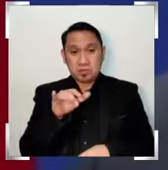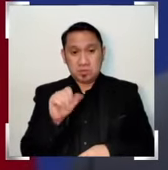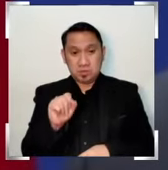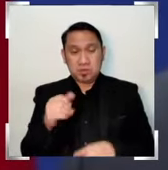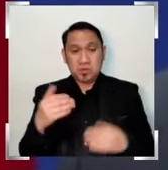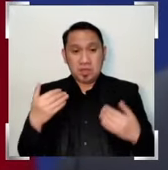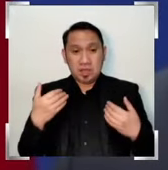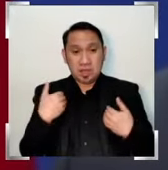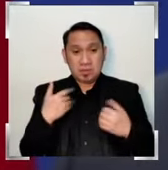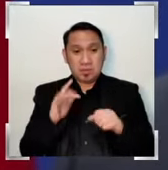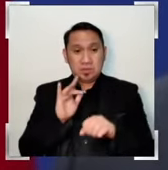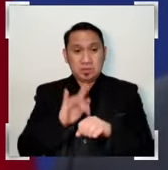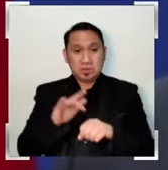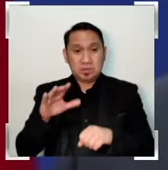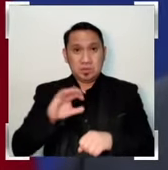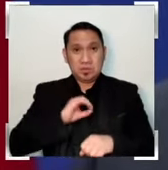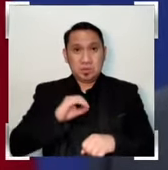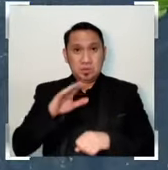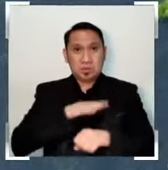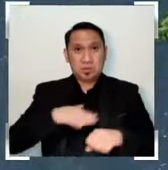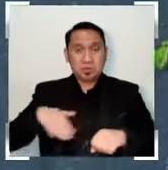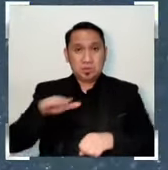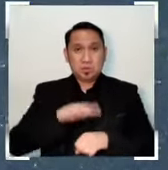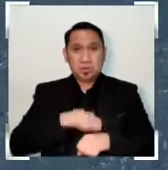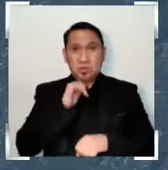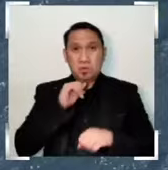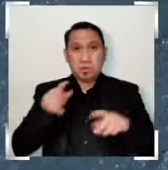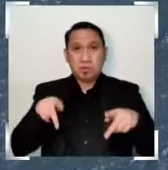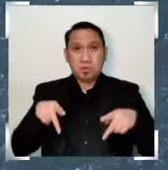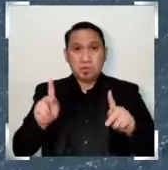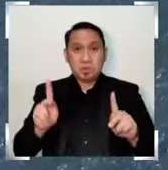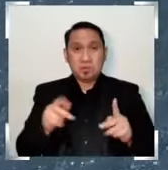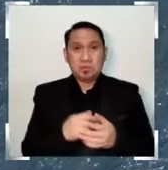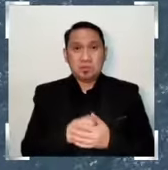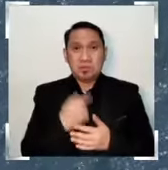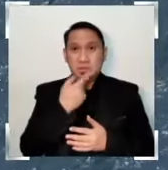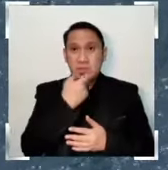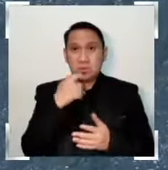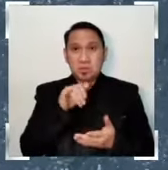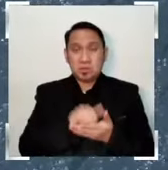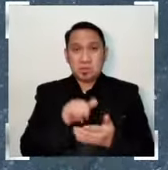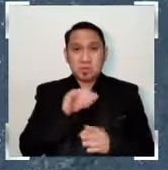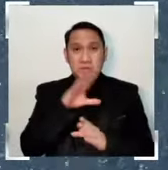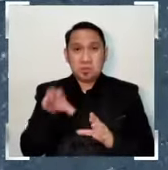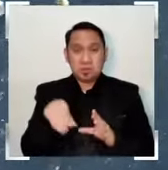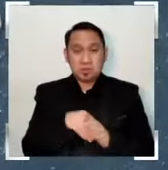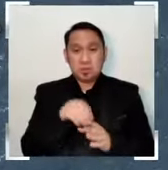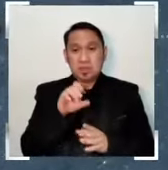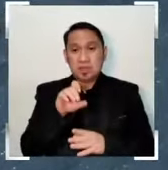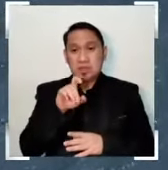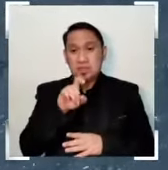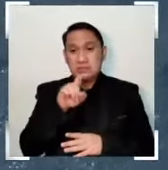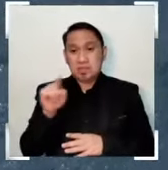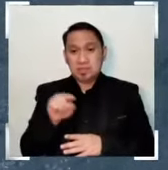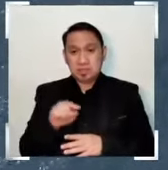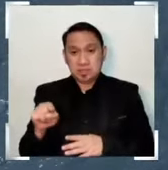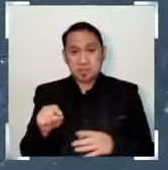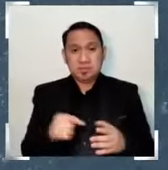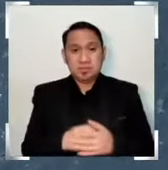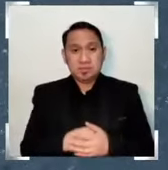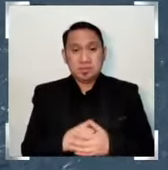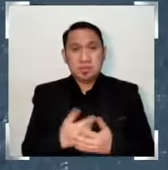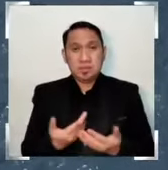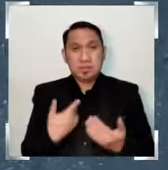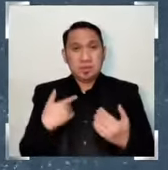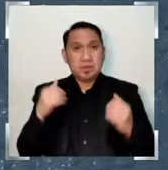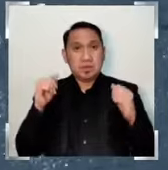sa kanilang teritoryo nang walang permiso. Yan ay kahit bahagi ng ating EEZ ang Ayungin Shoal, bagay na inayuna ng